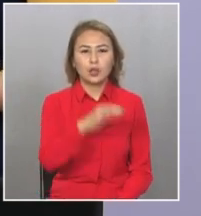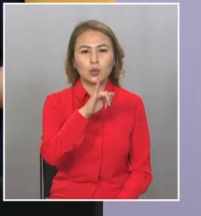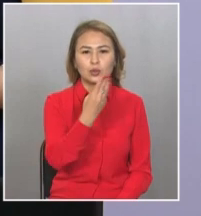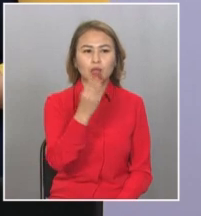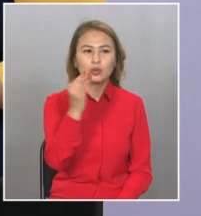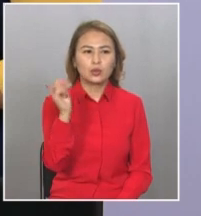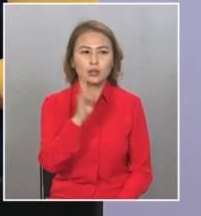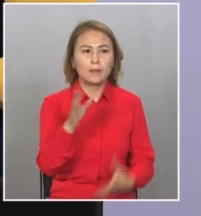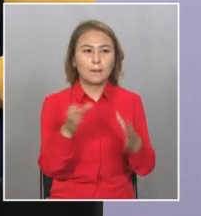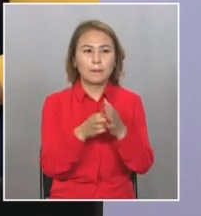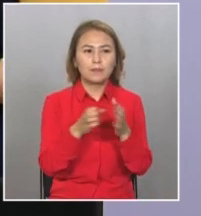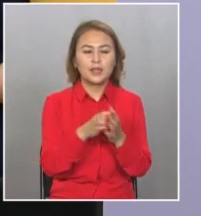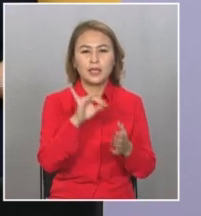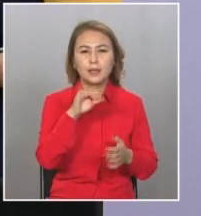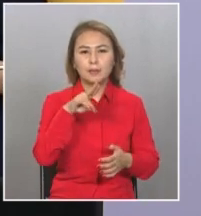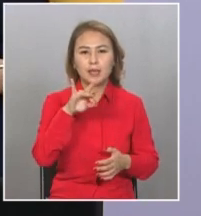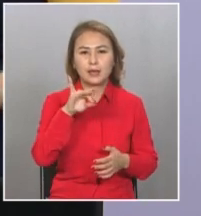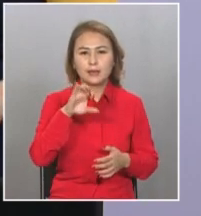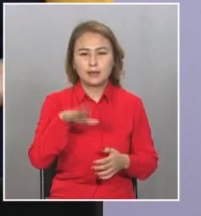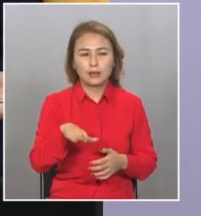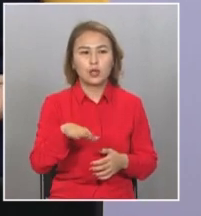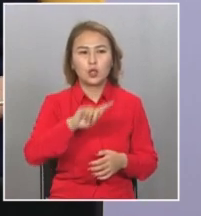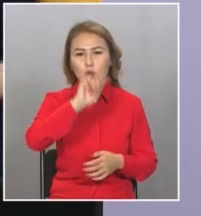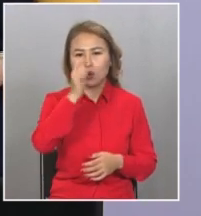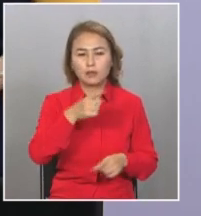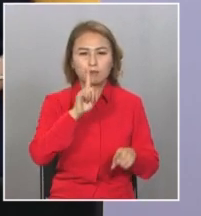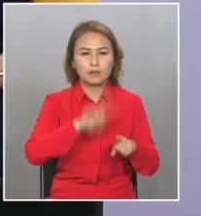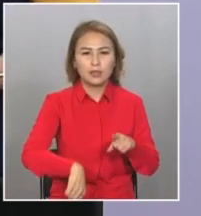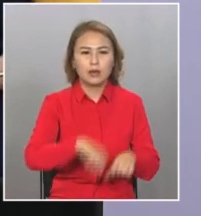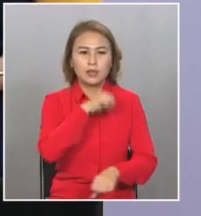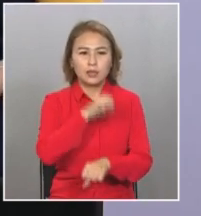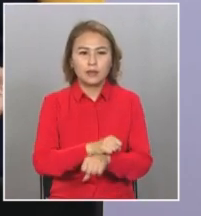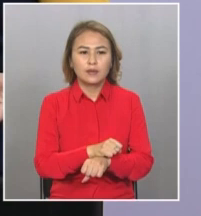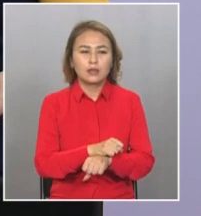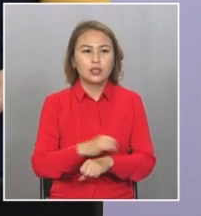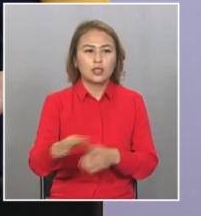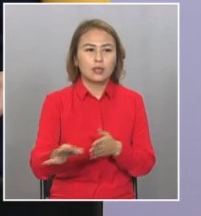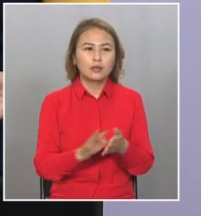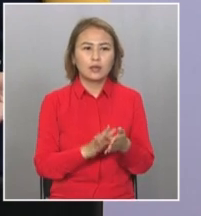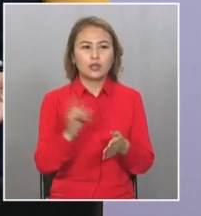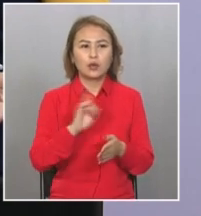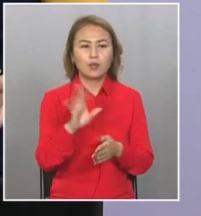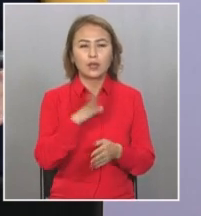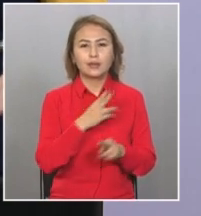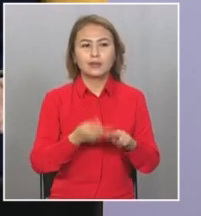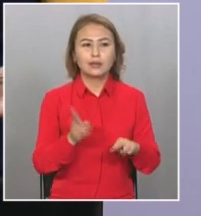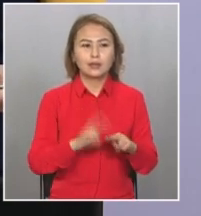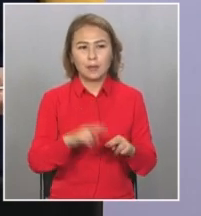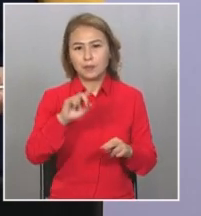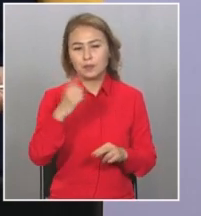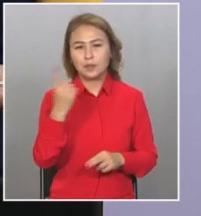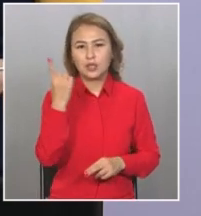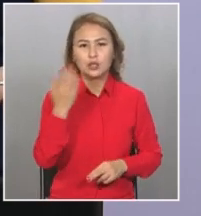300 партиясы империалистік соғысты дереу тоқтатуды талап етті. Империалистік соғыс деп отырғанымыз, ол